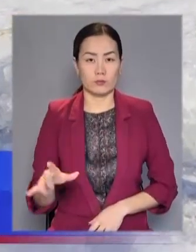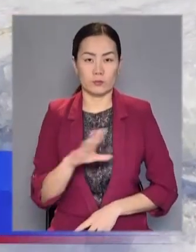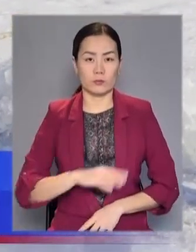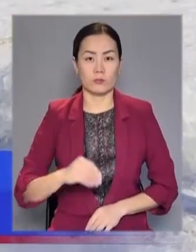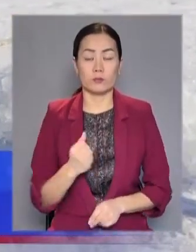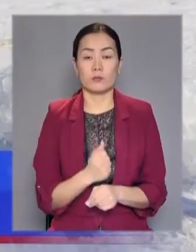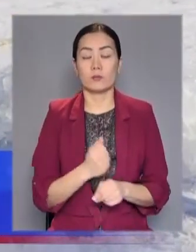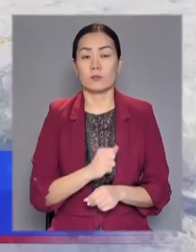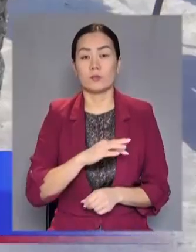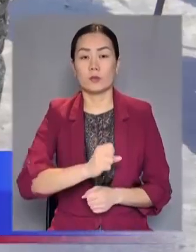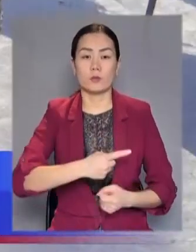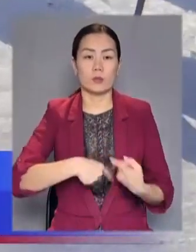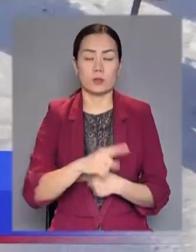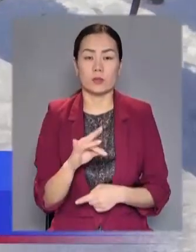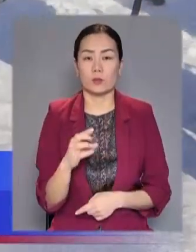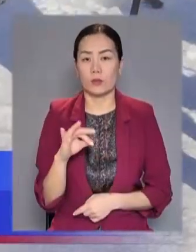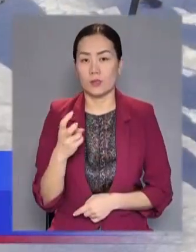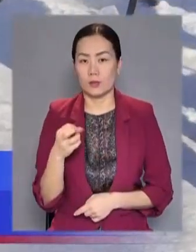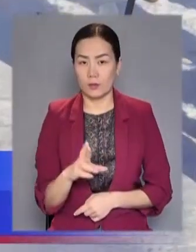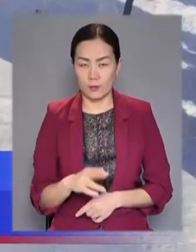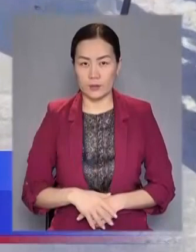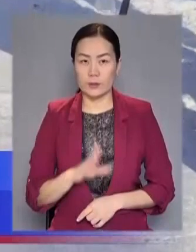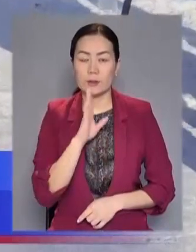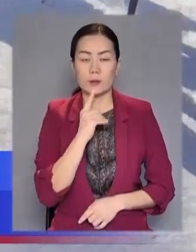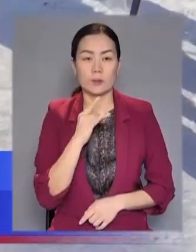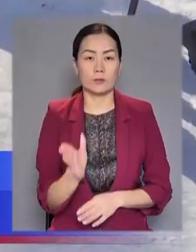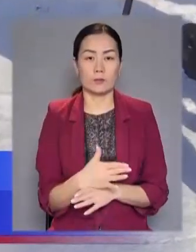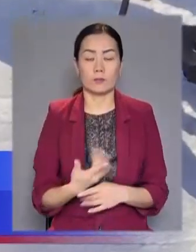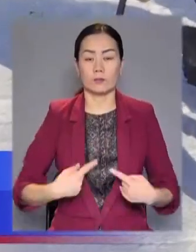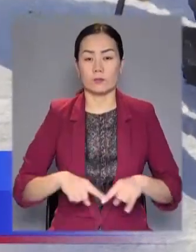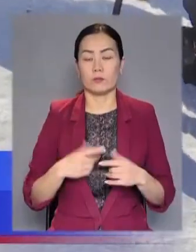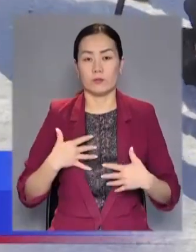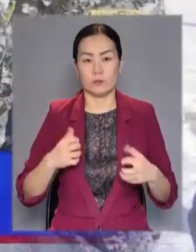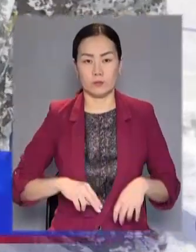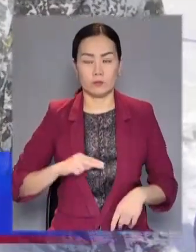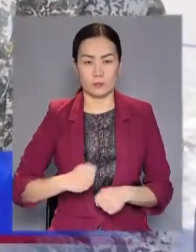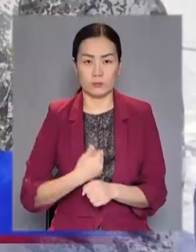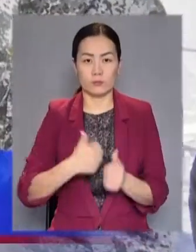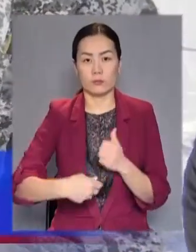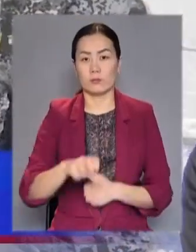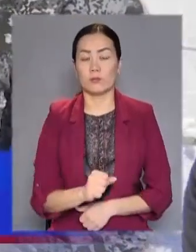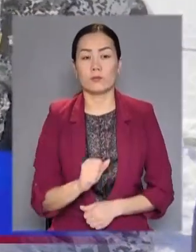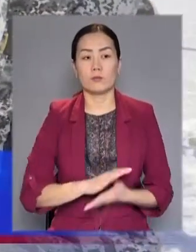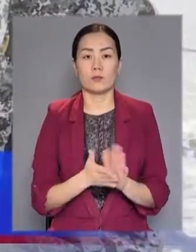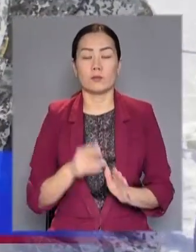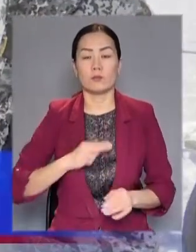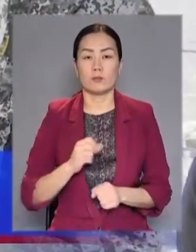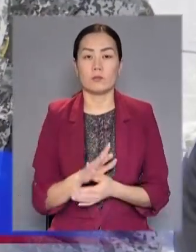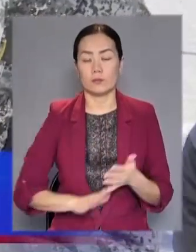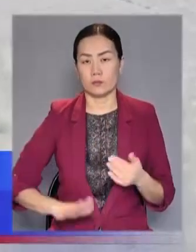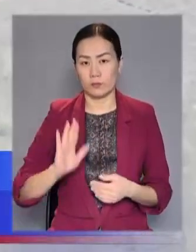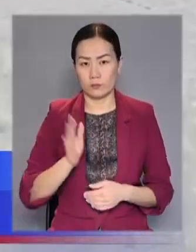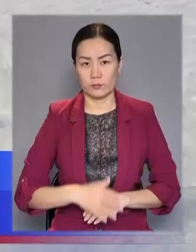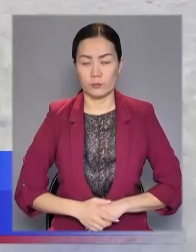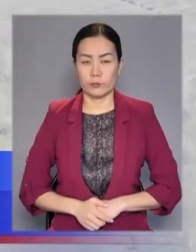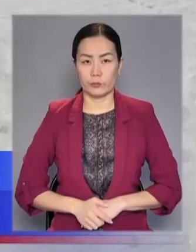тұрғындарымен қатар атыраулық Каспериба Еуразия қызыл балық мекемелері де атсалысты. Әр апта сайын мұндай жұмыстар жалғаса